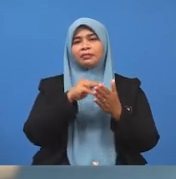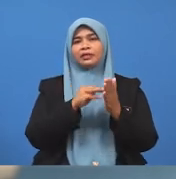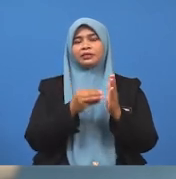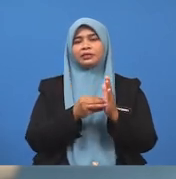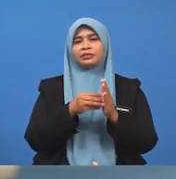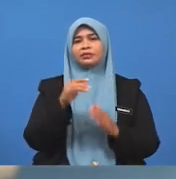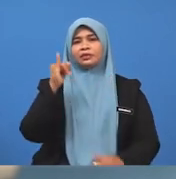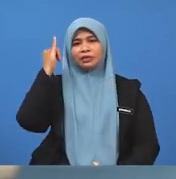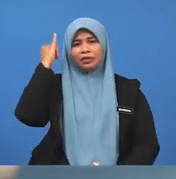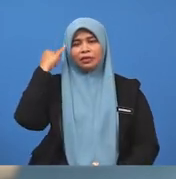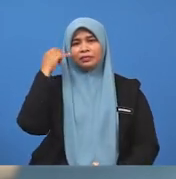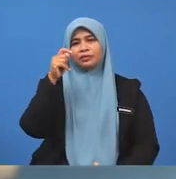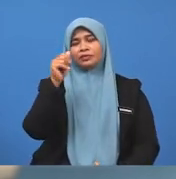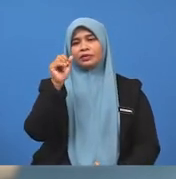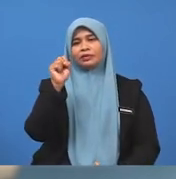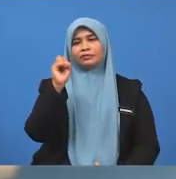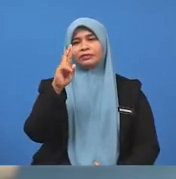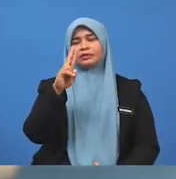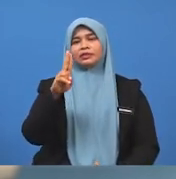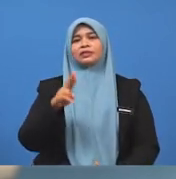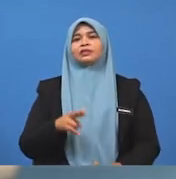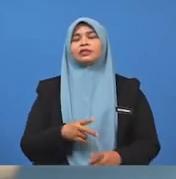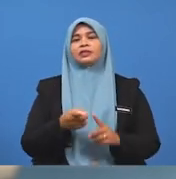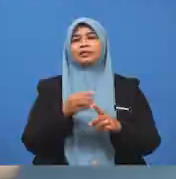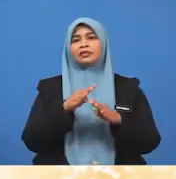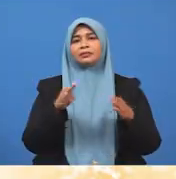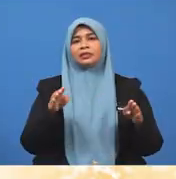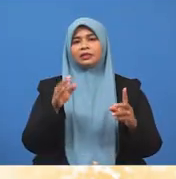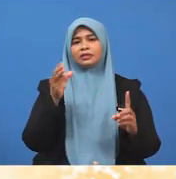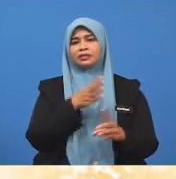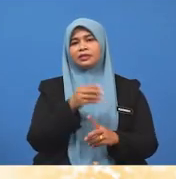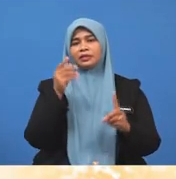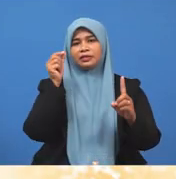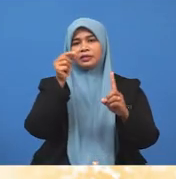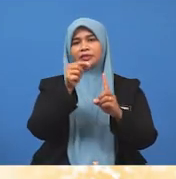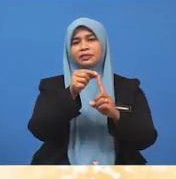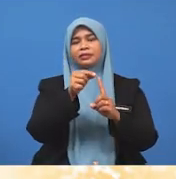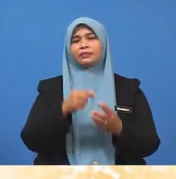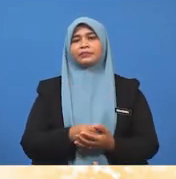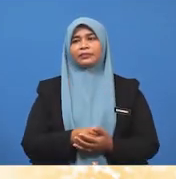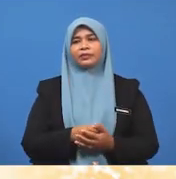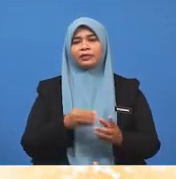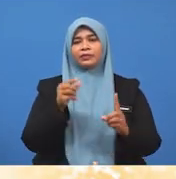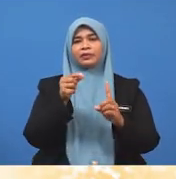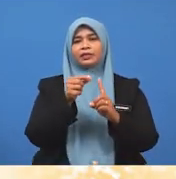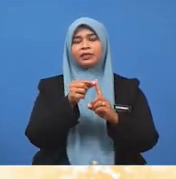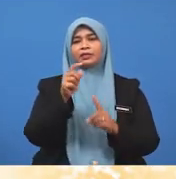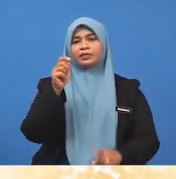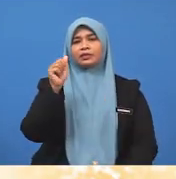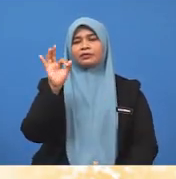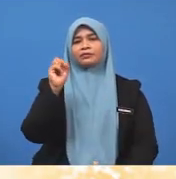Ilmu Tafsir dari segi bahasa dan istilah perkataan tafsir